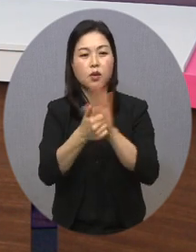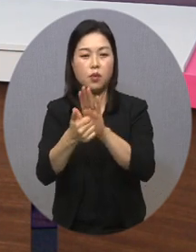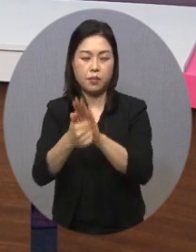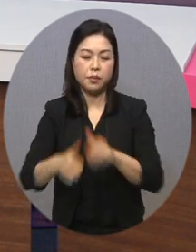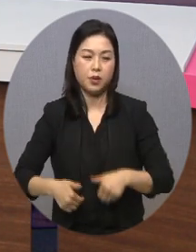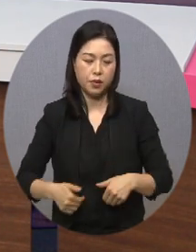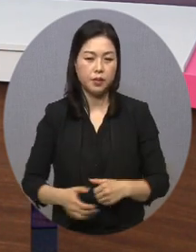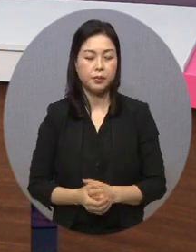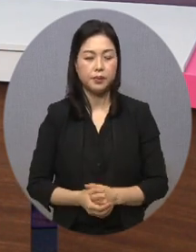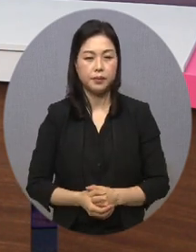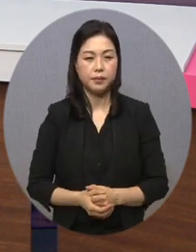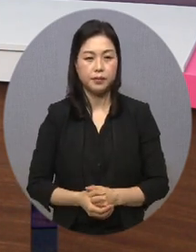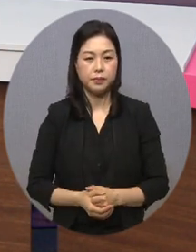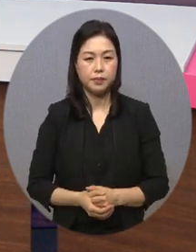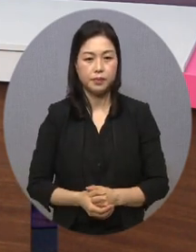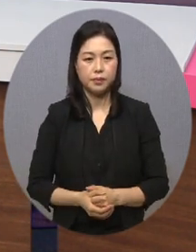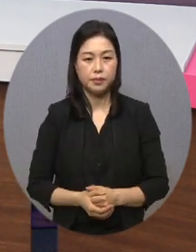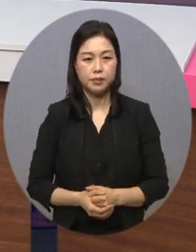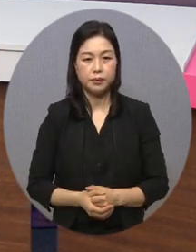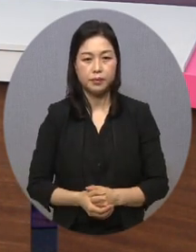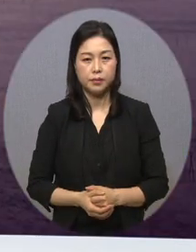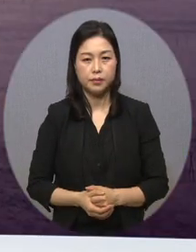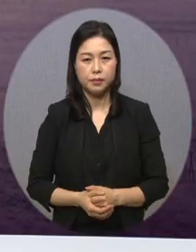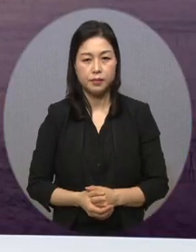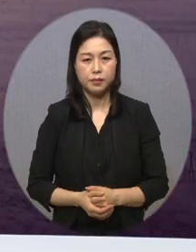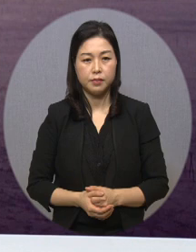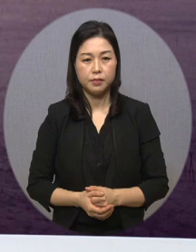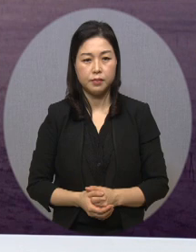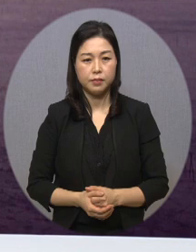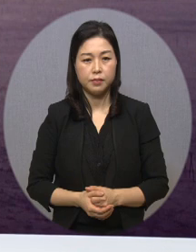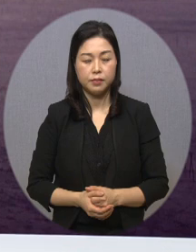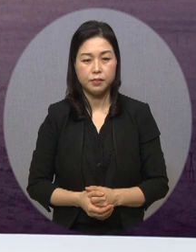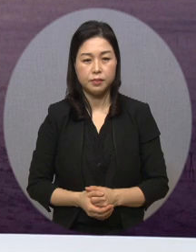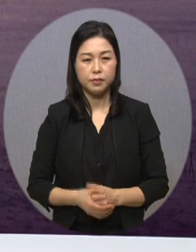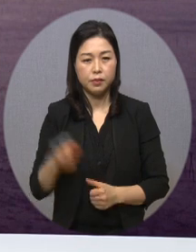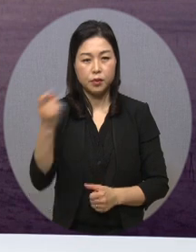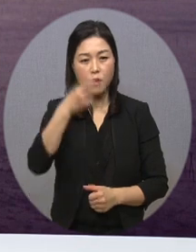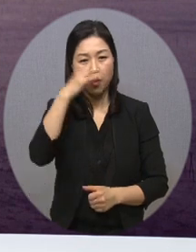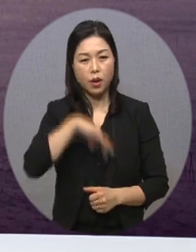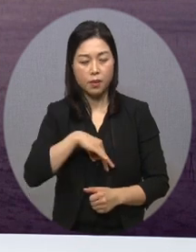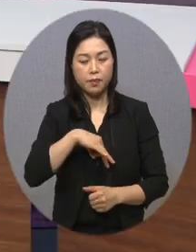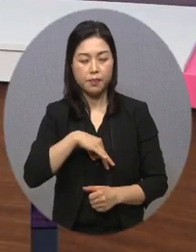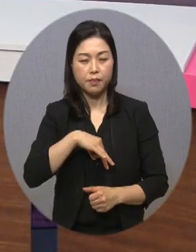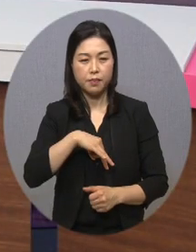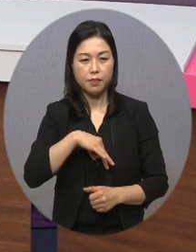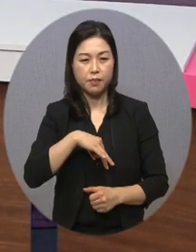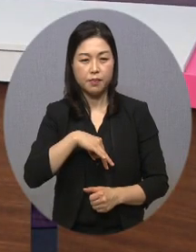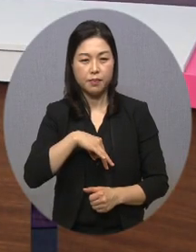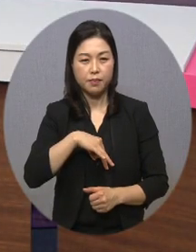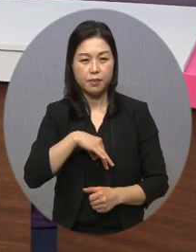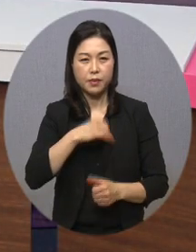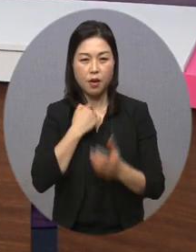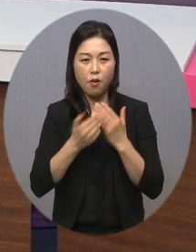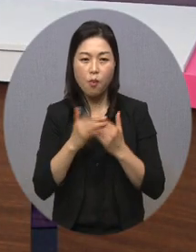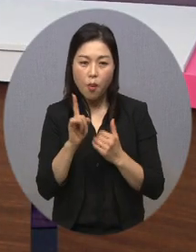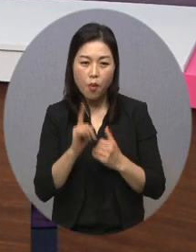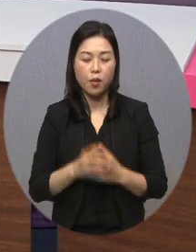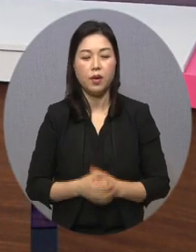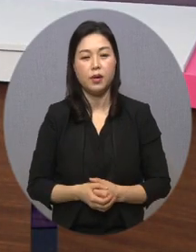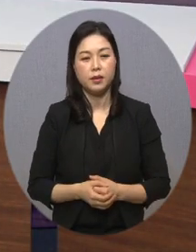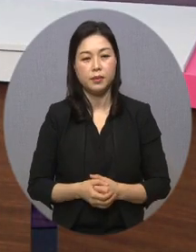생각을 하고 있습니다. 네. 또 다른 보람된 일은 없었나요? 예, 뭐